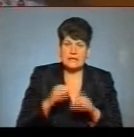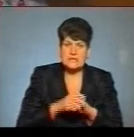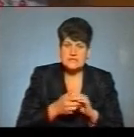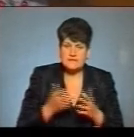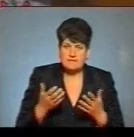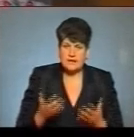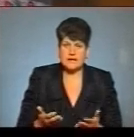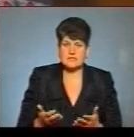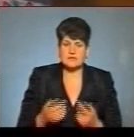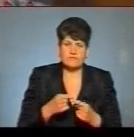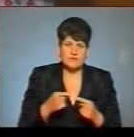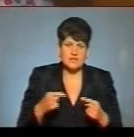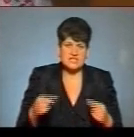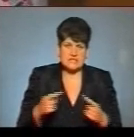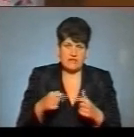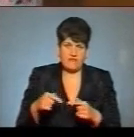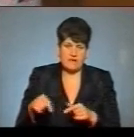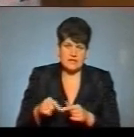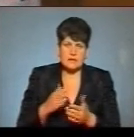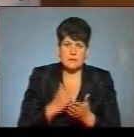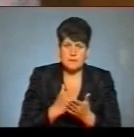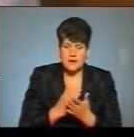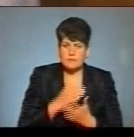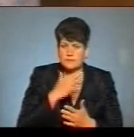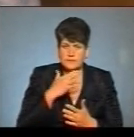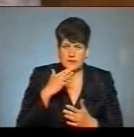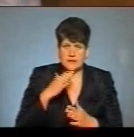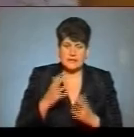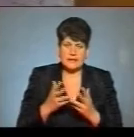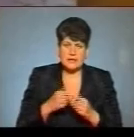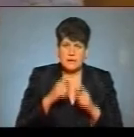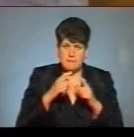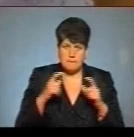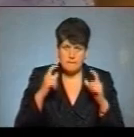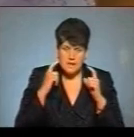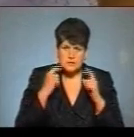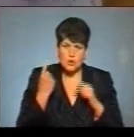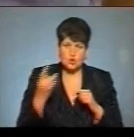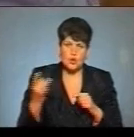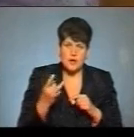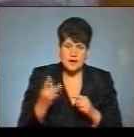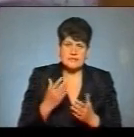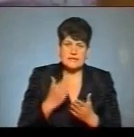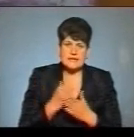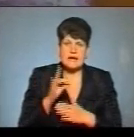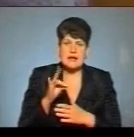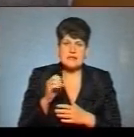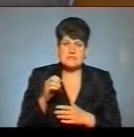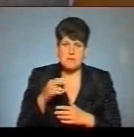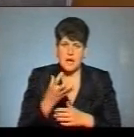дезінфекції різних видів. От маємо в достатній кількості маски, одноразові, є